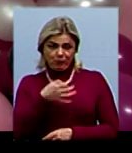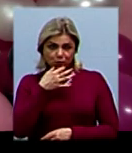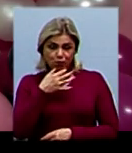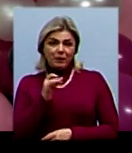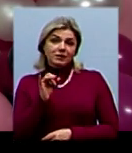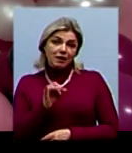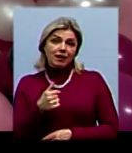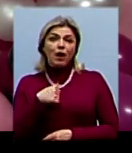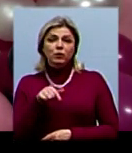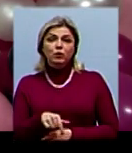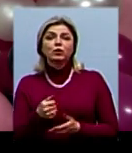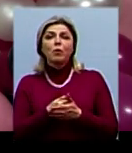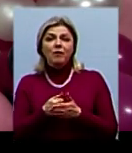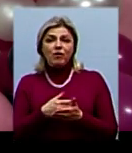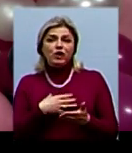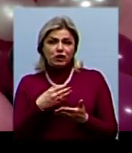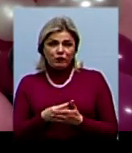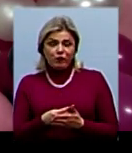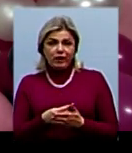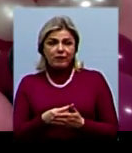тут добиваюся